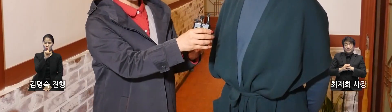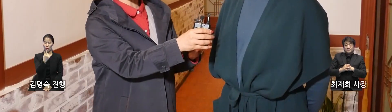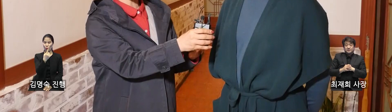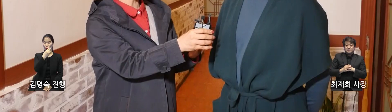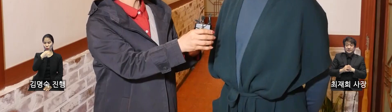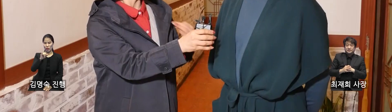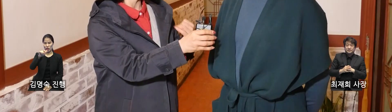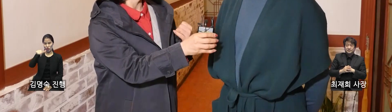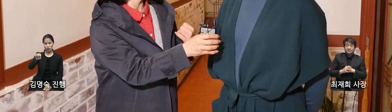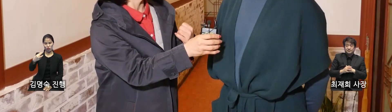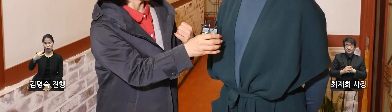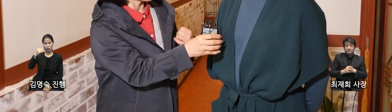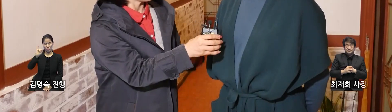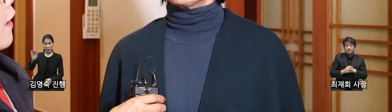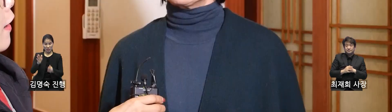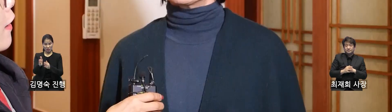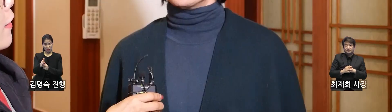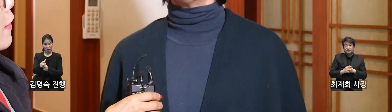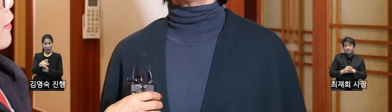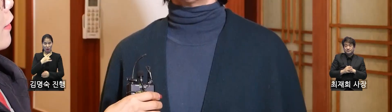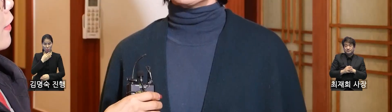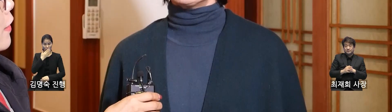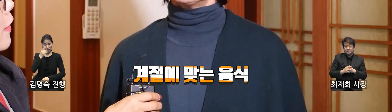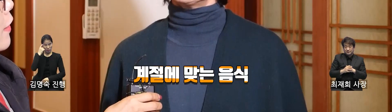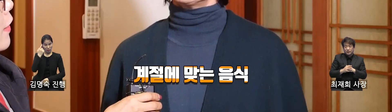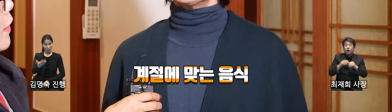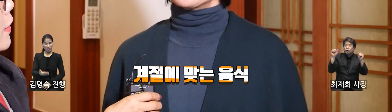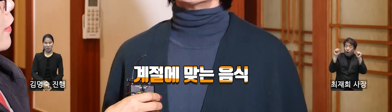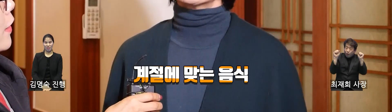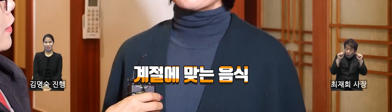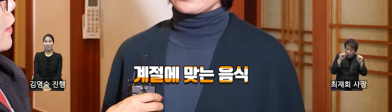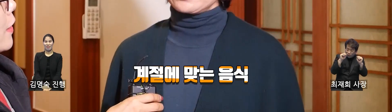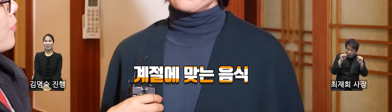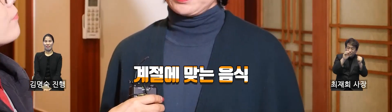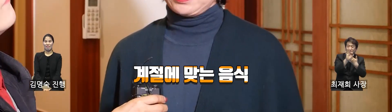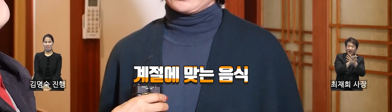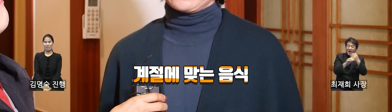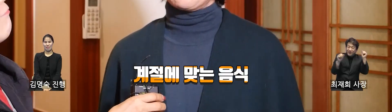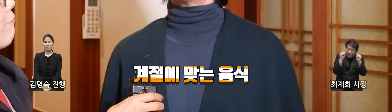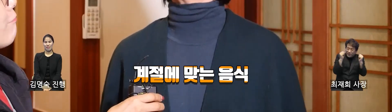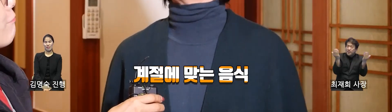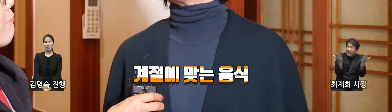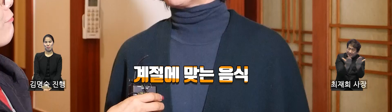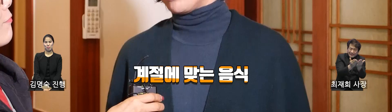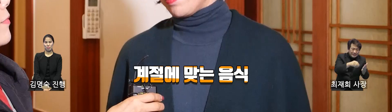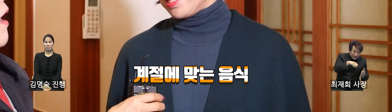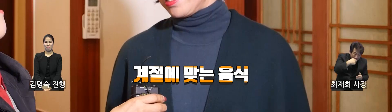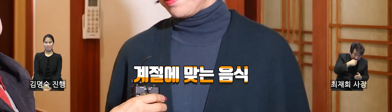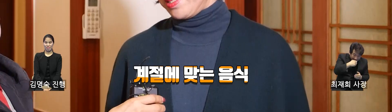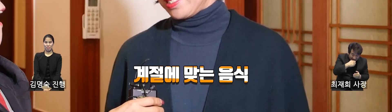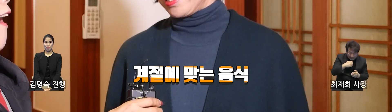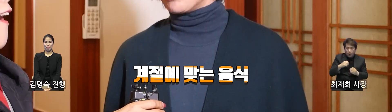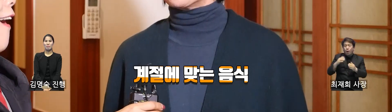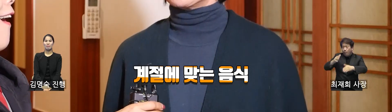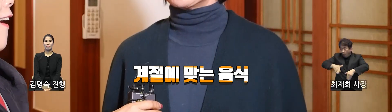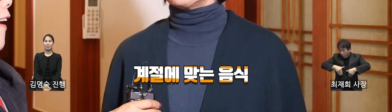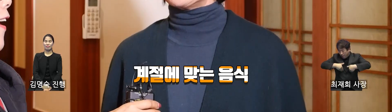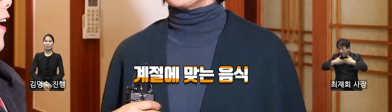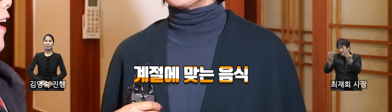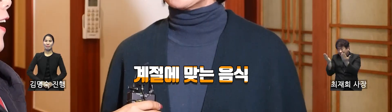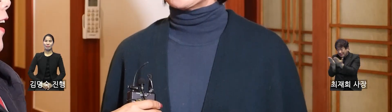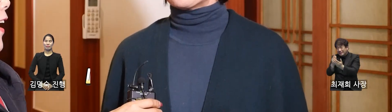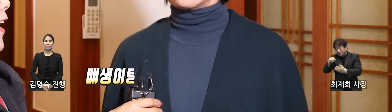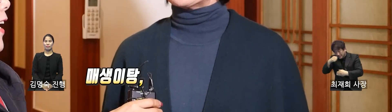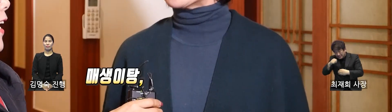만 오늘 맛을 보는 걸까요 겨울이면 겨울이 맞는지 범위 위한 범위 맞는지 근데 옷